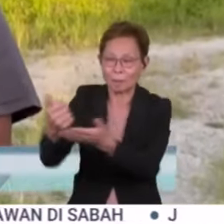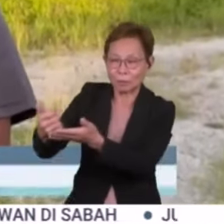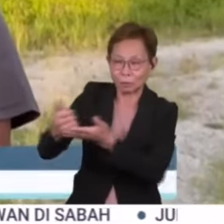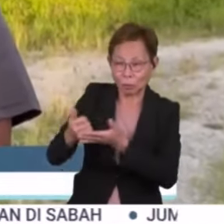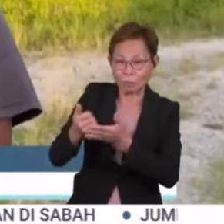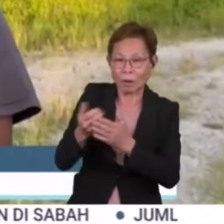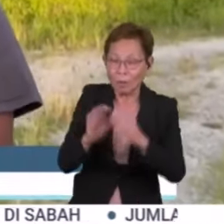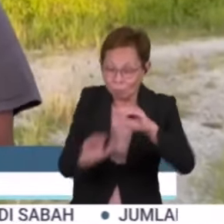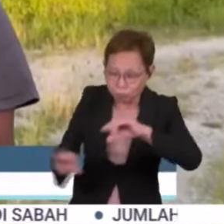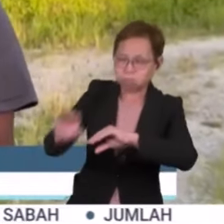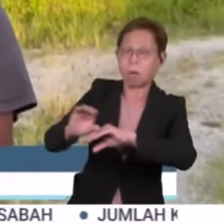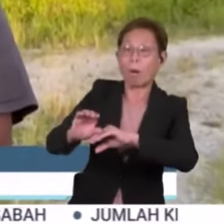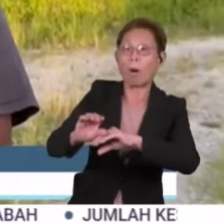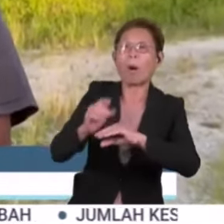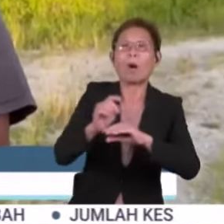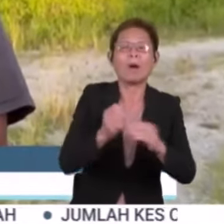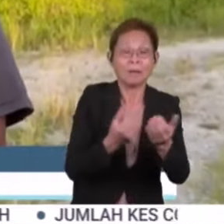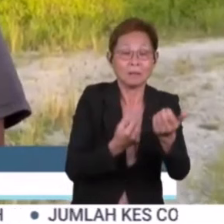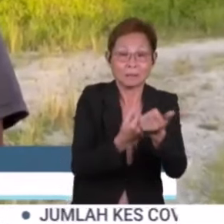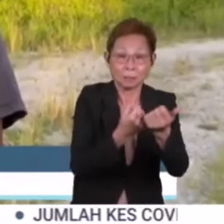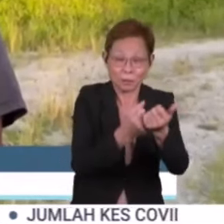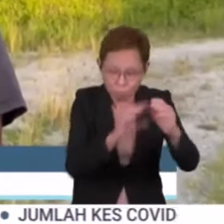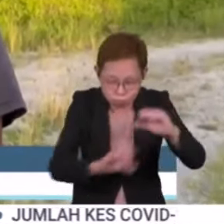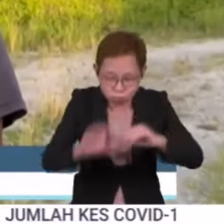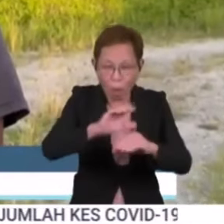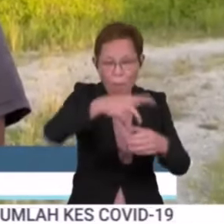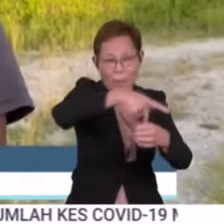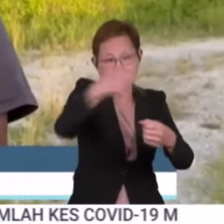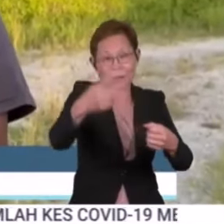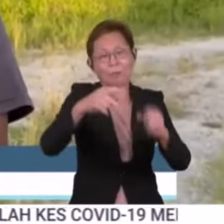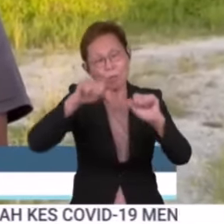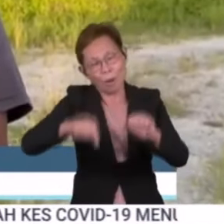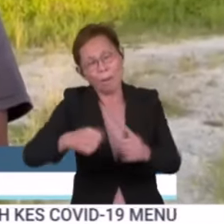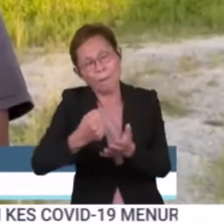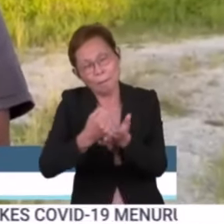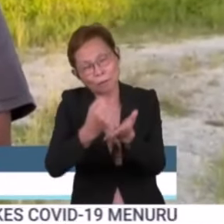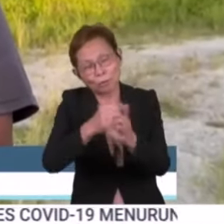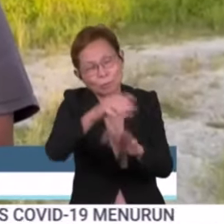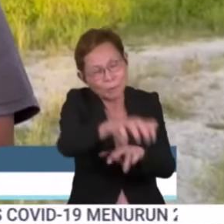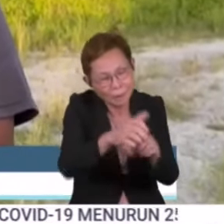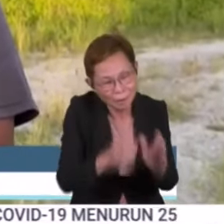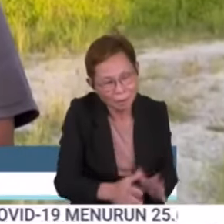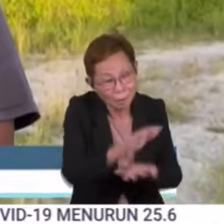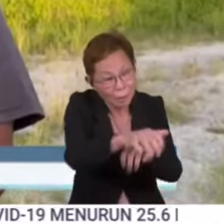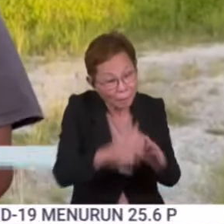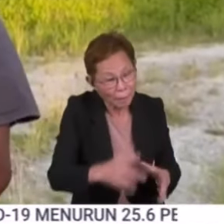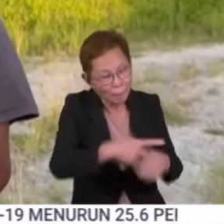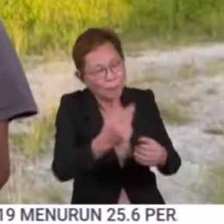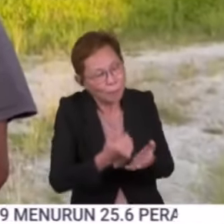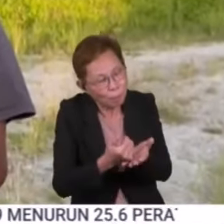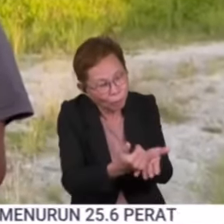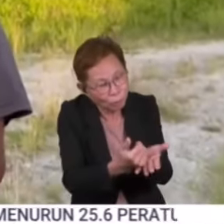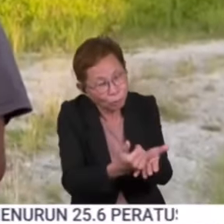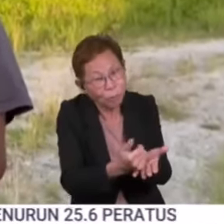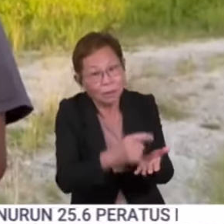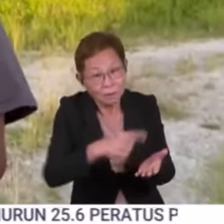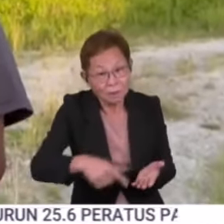bantuan kenaikan harga subsidi padi ini dapat membantu para petani supaya